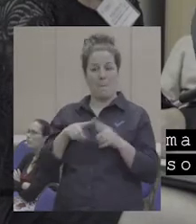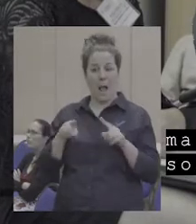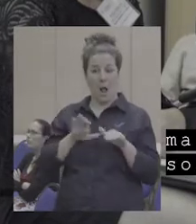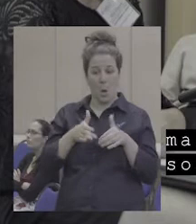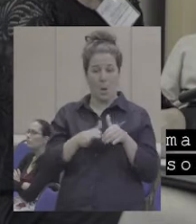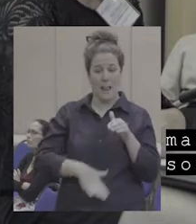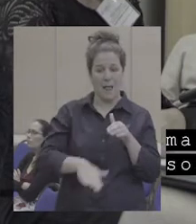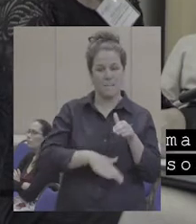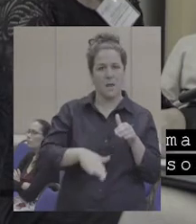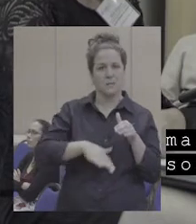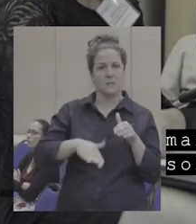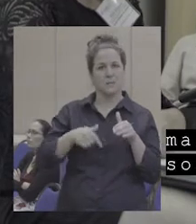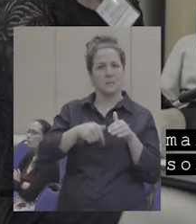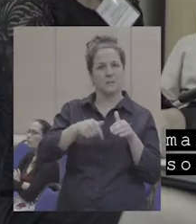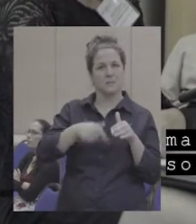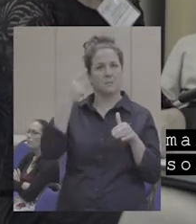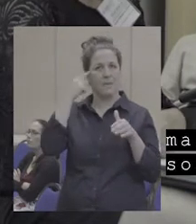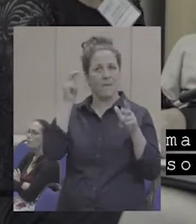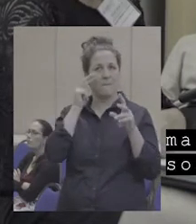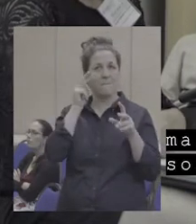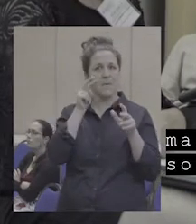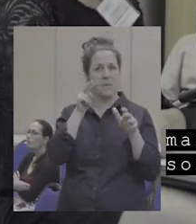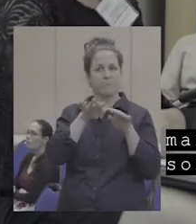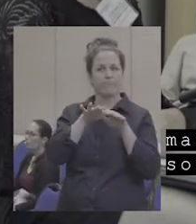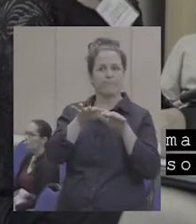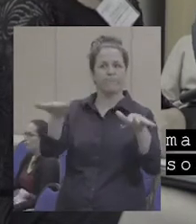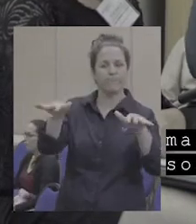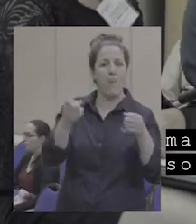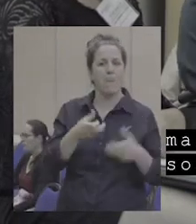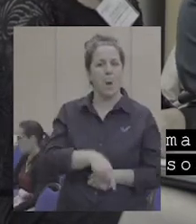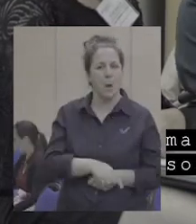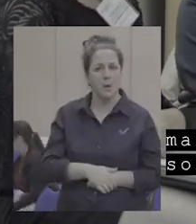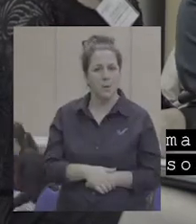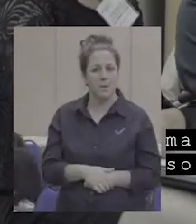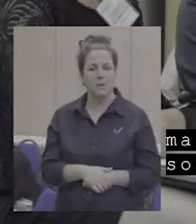en soi qui est comme je dirais, qui a une vision large.